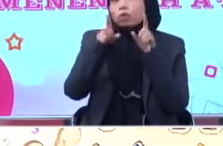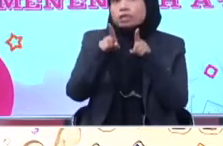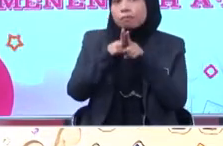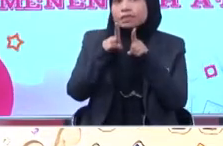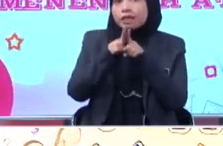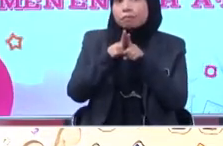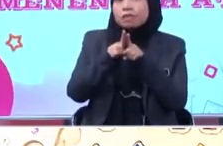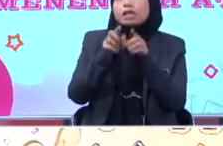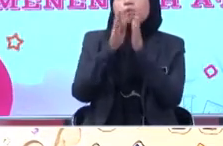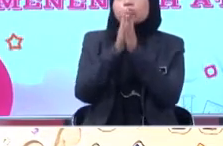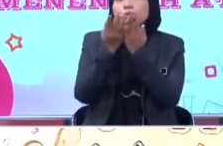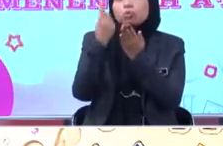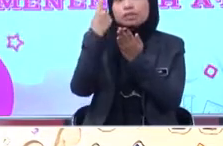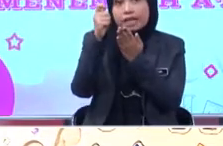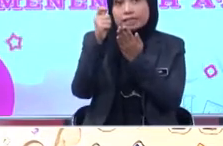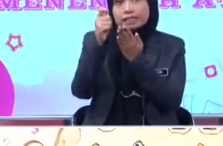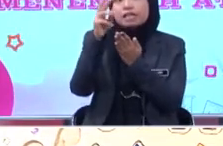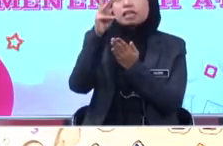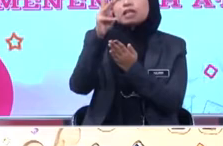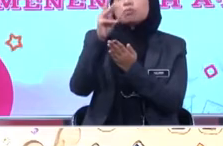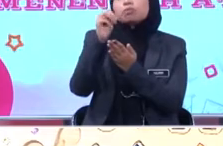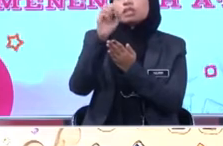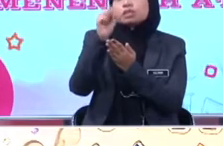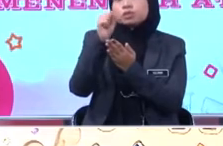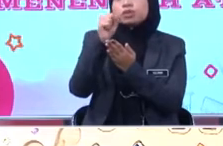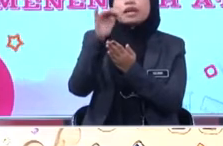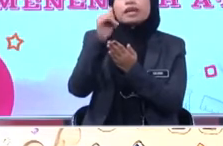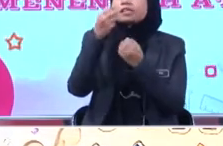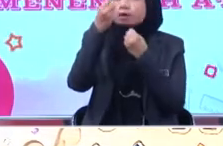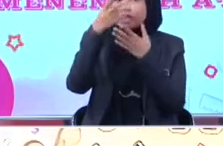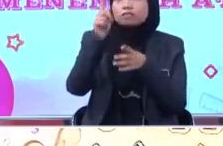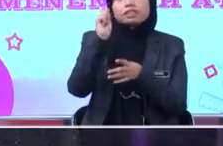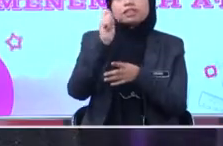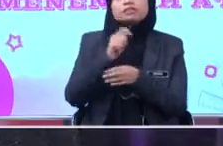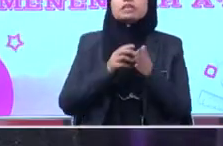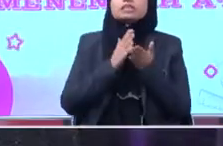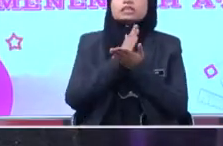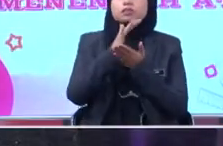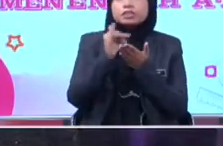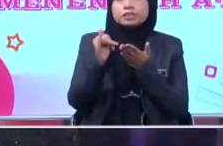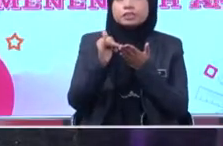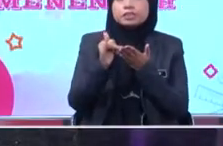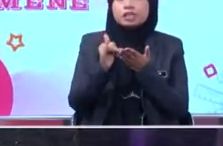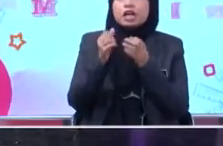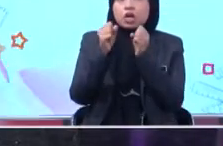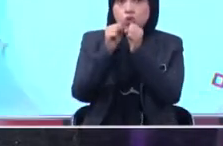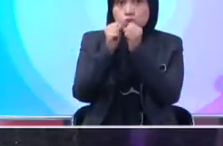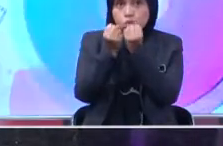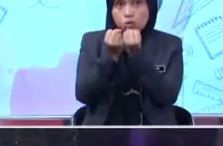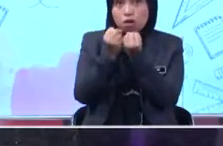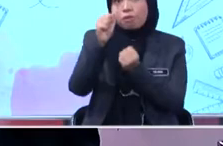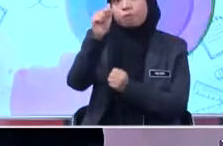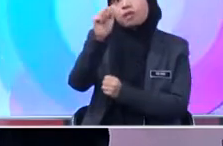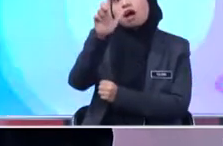surat2 untuk sama-sama kita ikuti pembelajaran sama Ustaz teruskan use Oke surah al-baqarah ayat